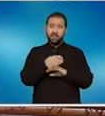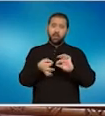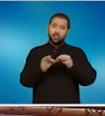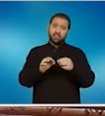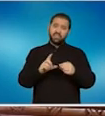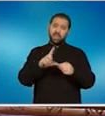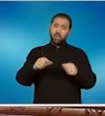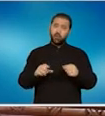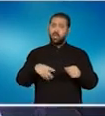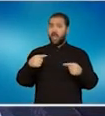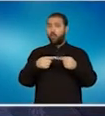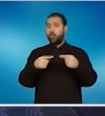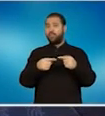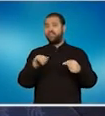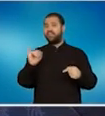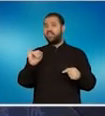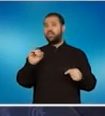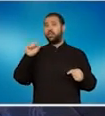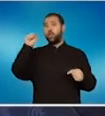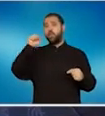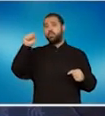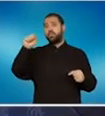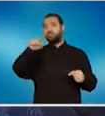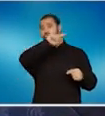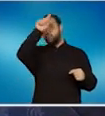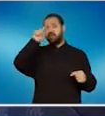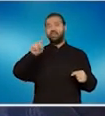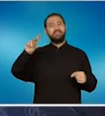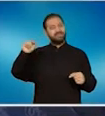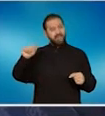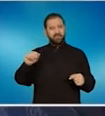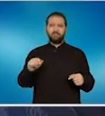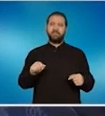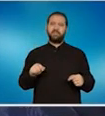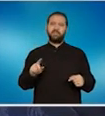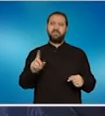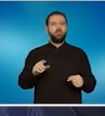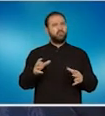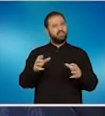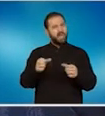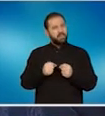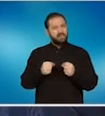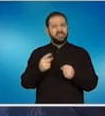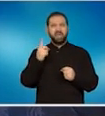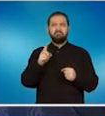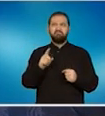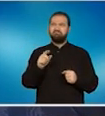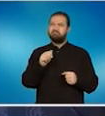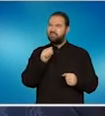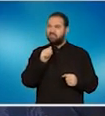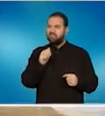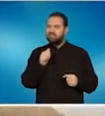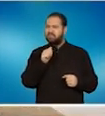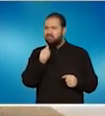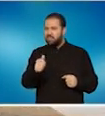ironizându-l? Ironiile părintelui sunt foarte fine. Nu se păstrează nicio înregistrare, nu știu de vreo înregistrare